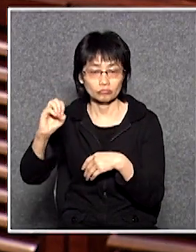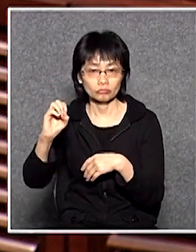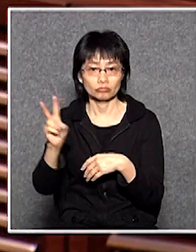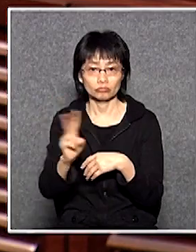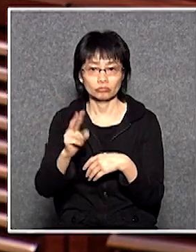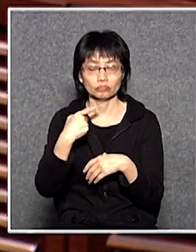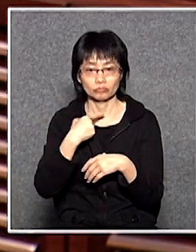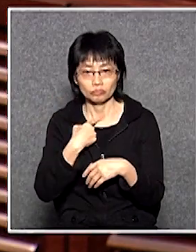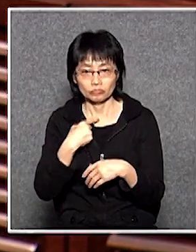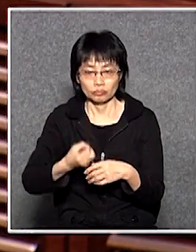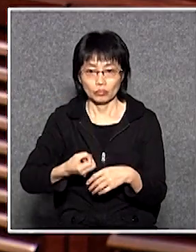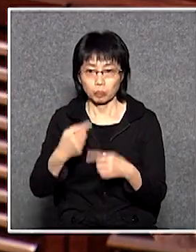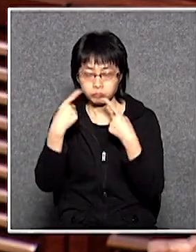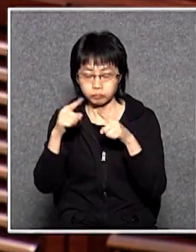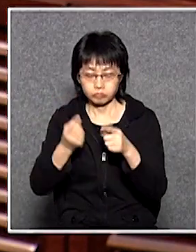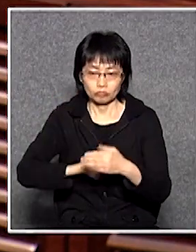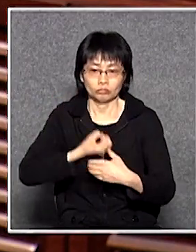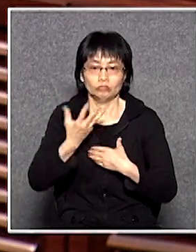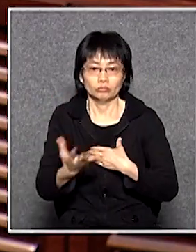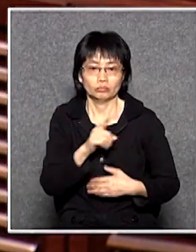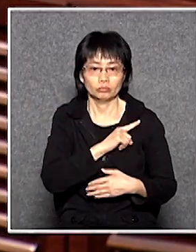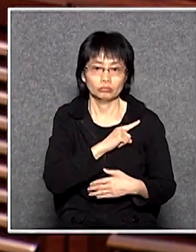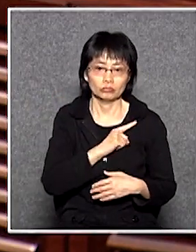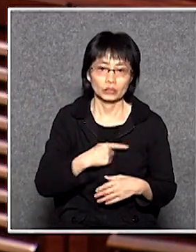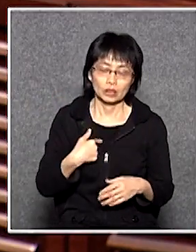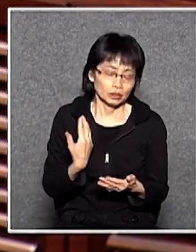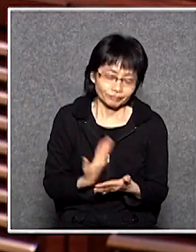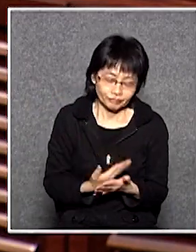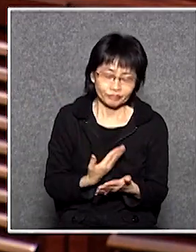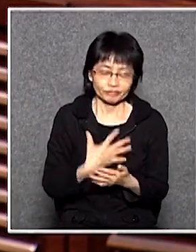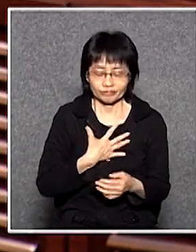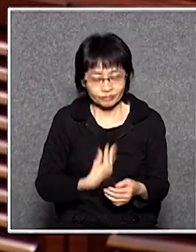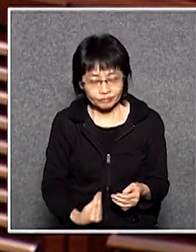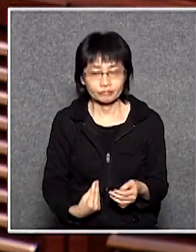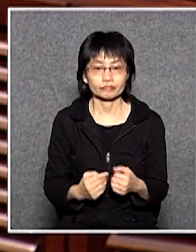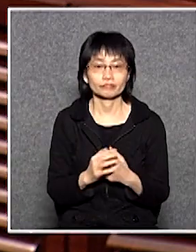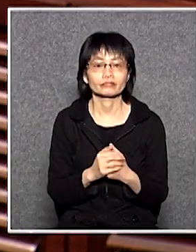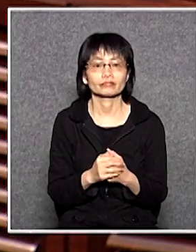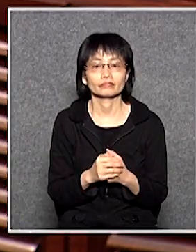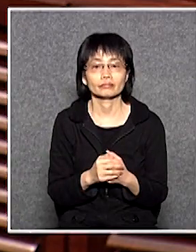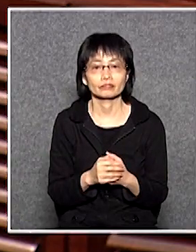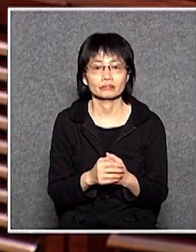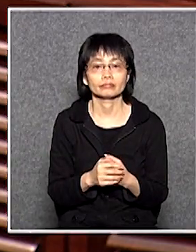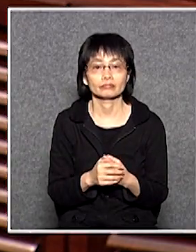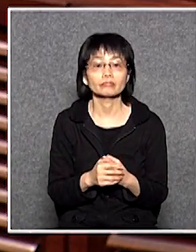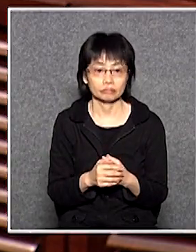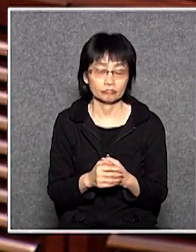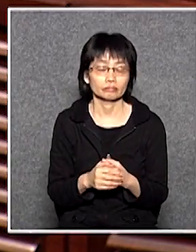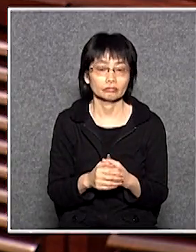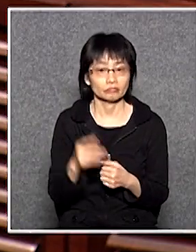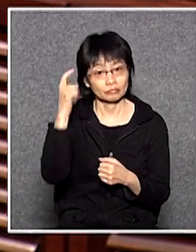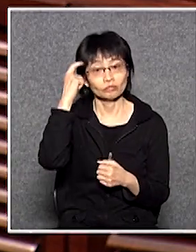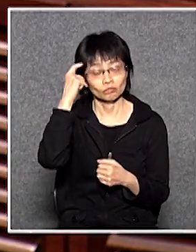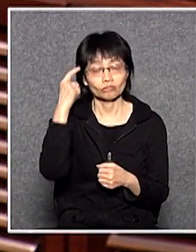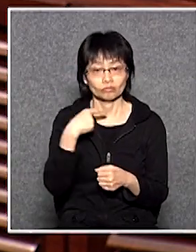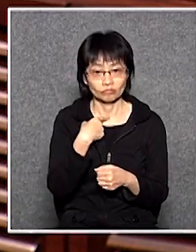內心嘅坎坷同埋無奈嘅心聲啦。嗱，其實我哋都應當知道咧，呢個